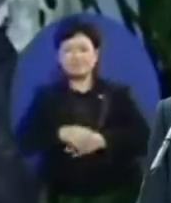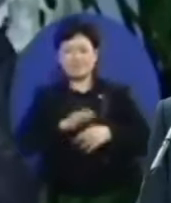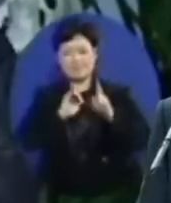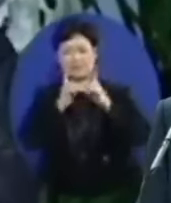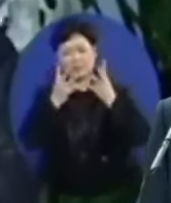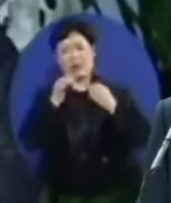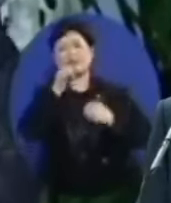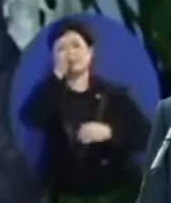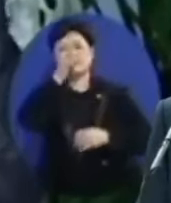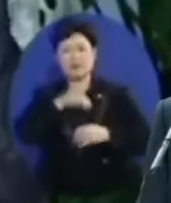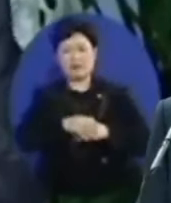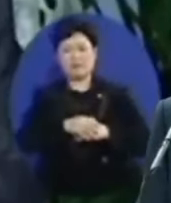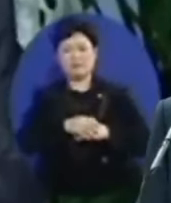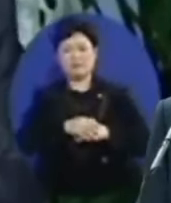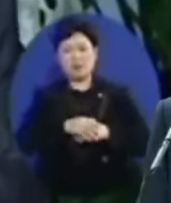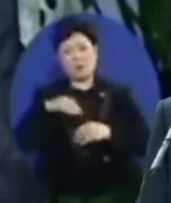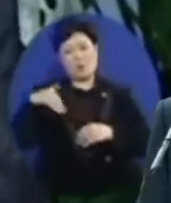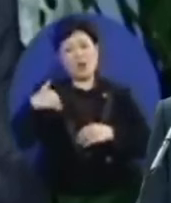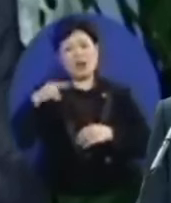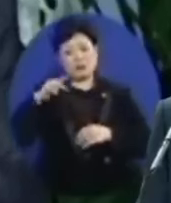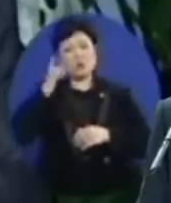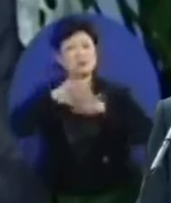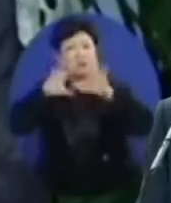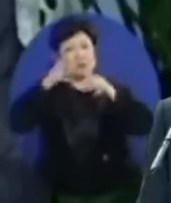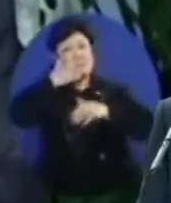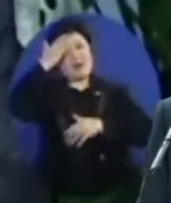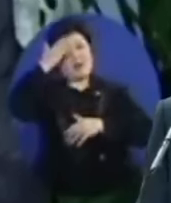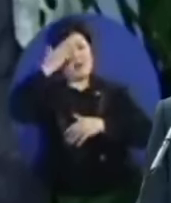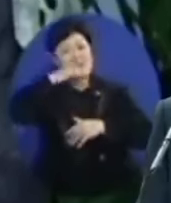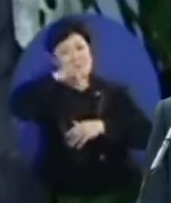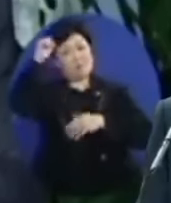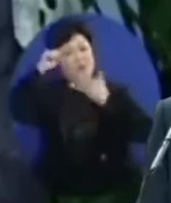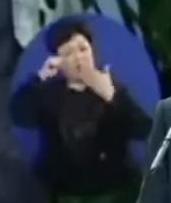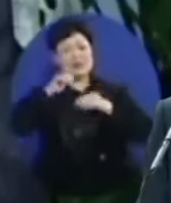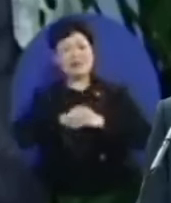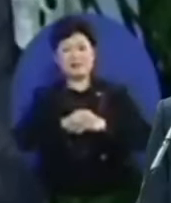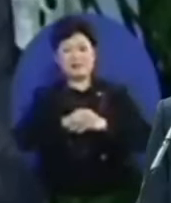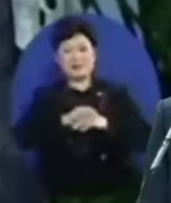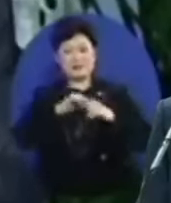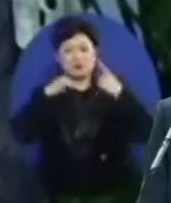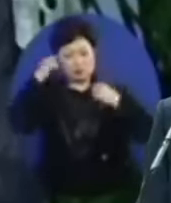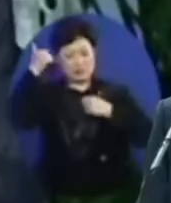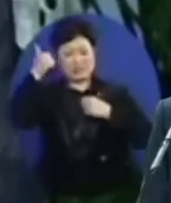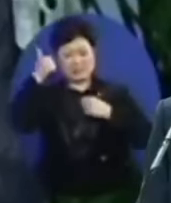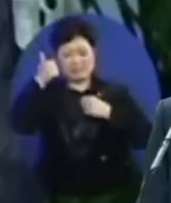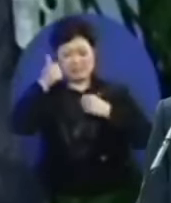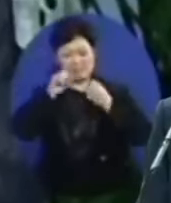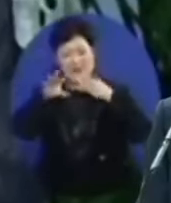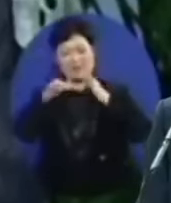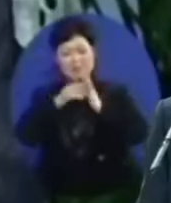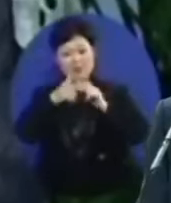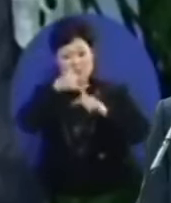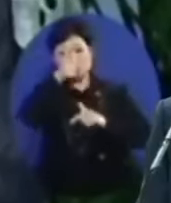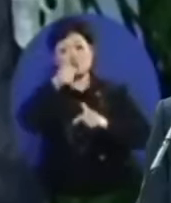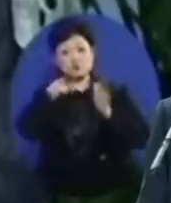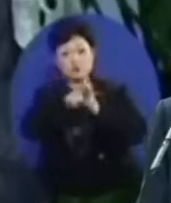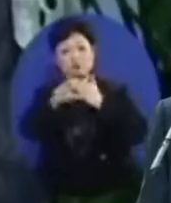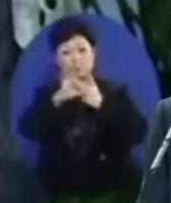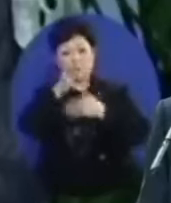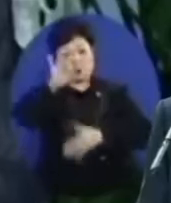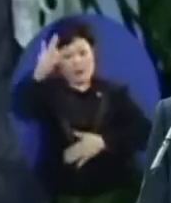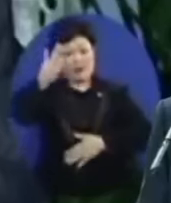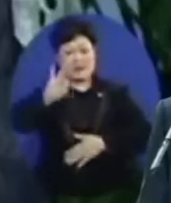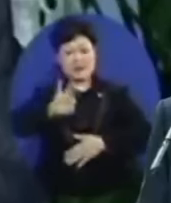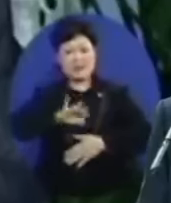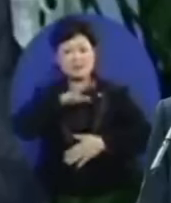말씀이 많이 있는데 그 몰라도 천당 갑니까? 그래서 제가 하는 말은 예수만 믿으면 천당 간다. 난 놓고 기억자가